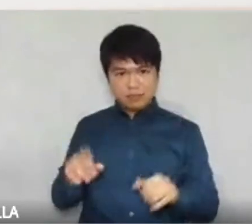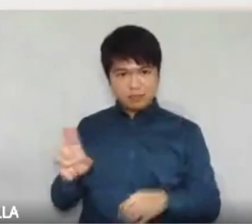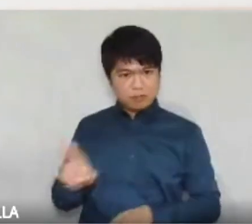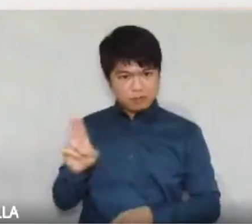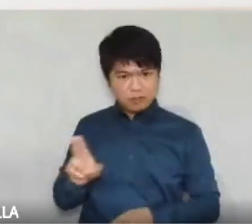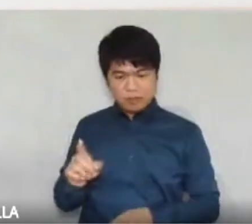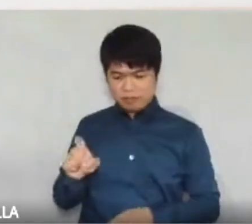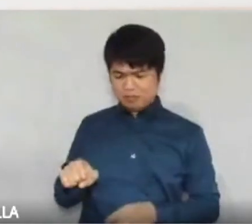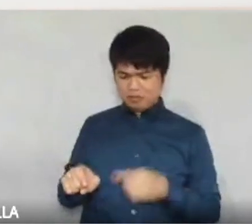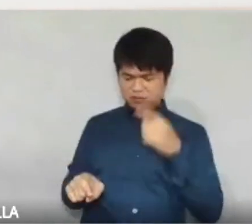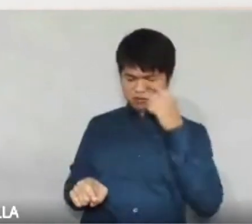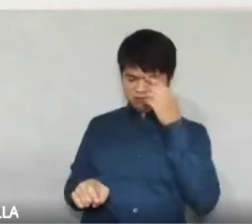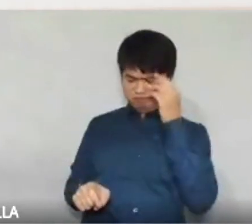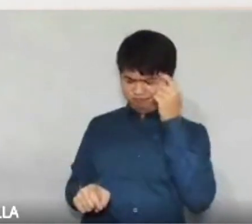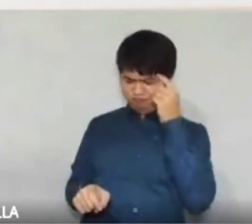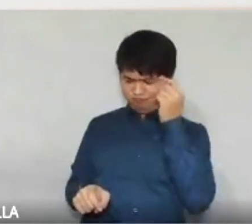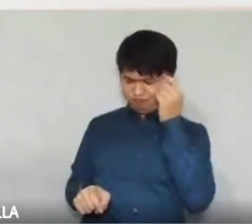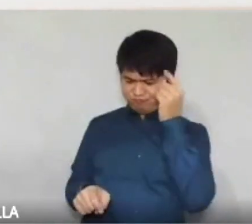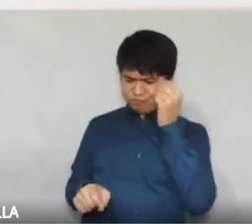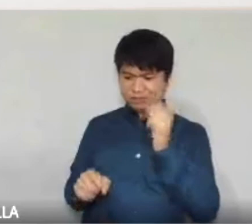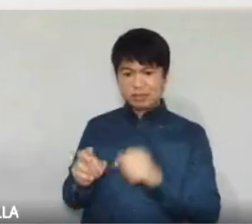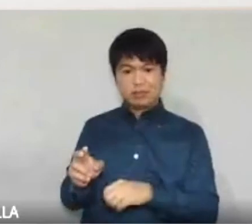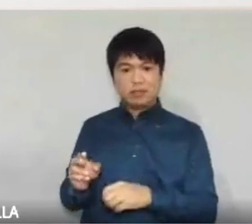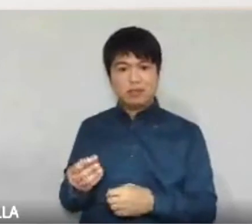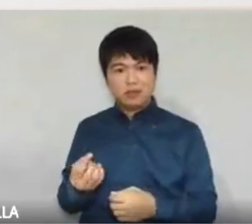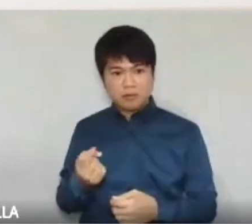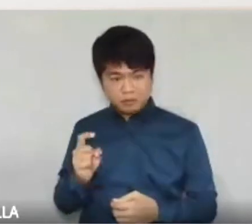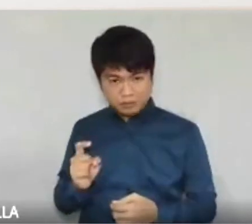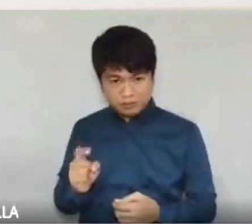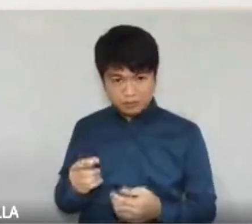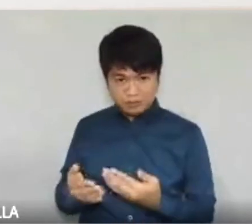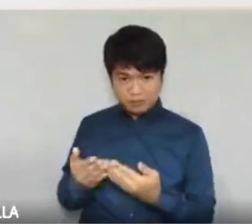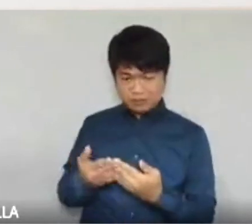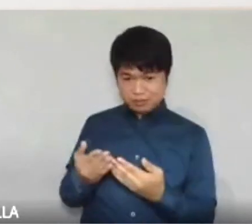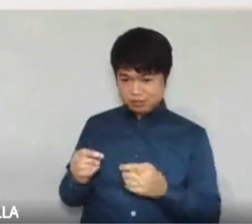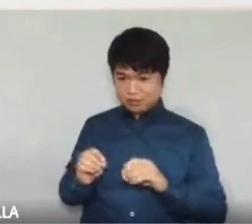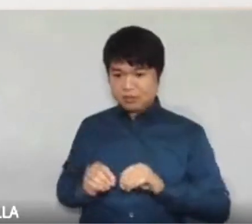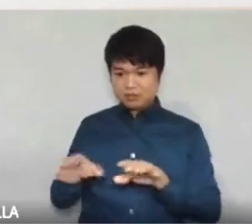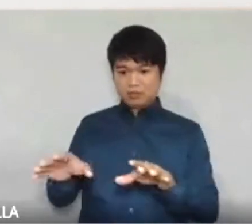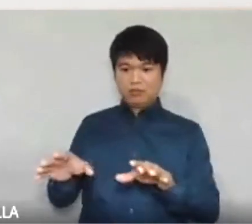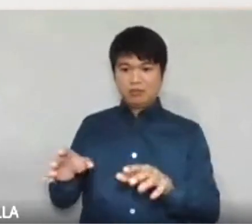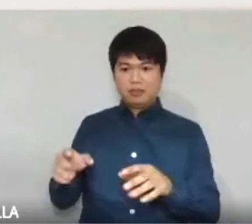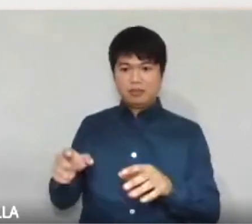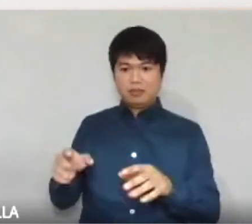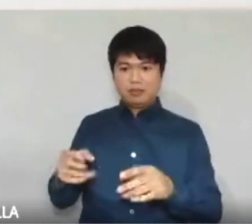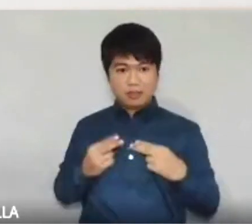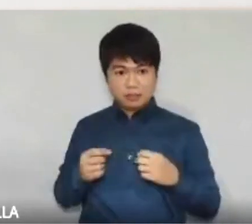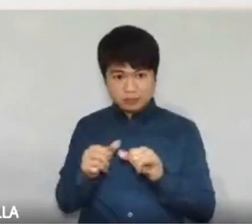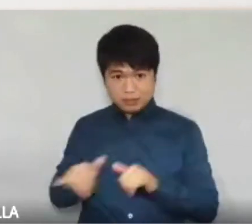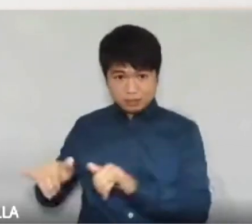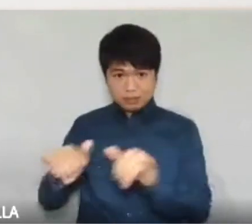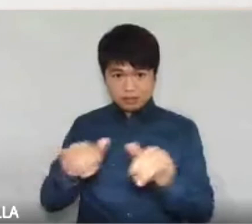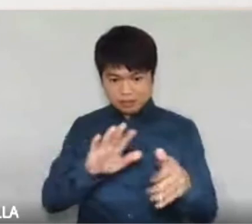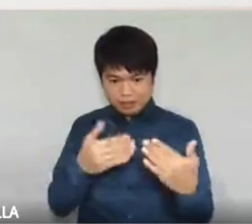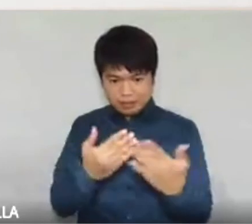ang kadalian ng pag-implement ng standards para lahat ng stakeholders ay magamit ang mga standards na